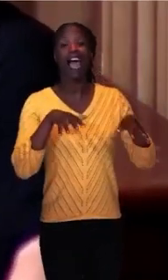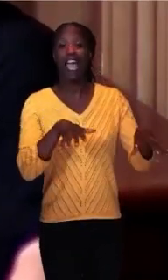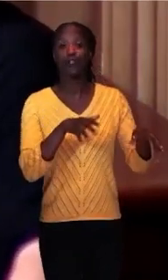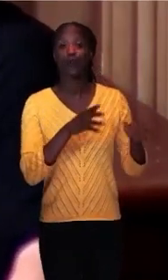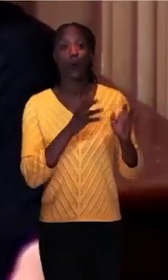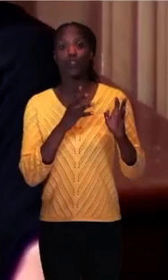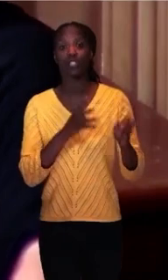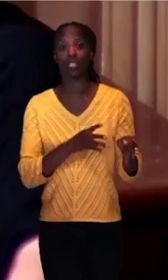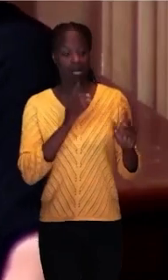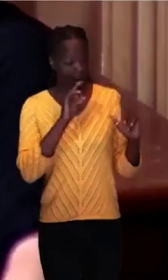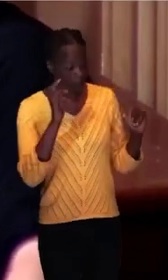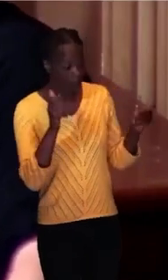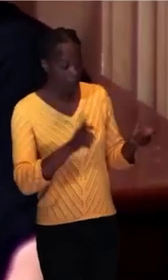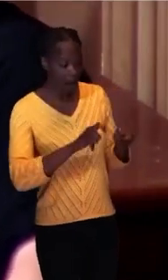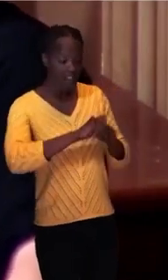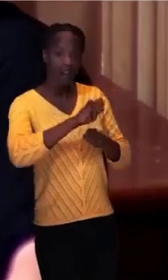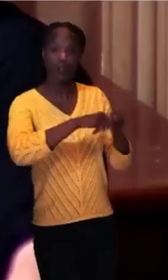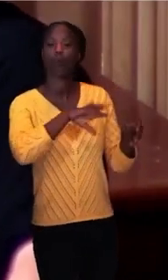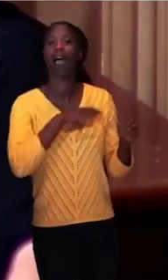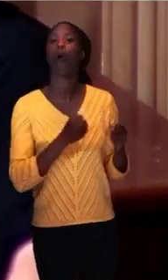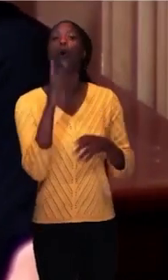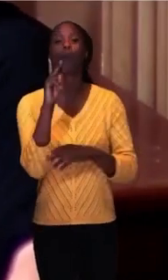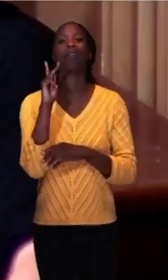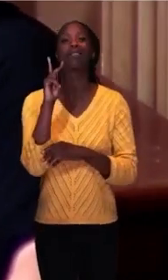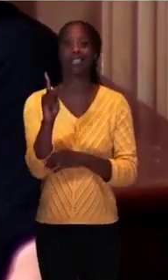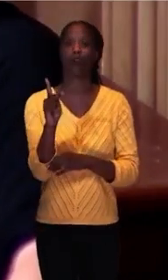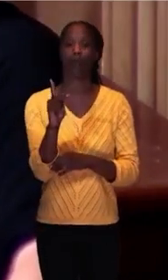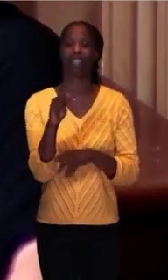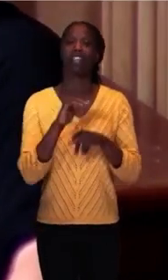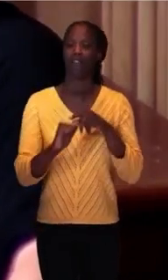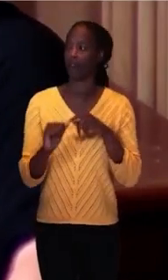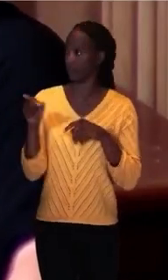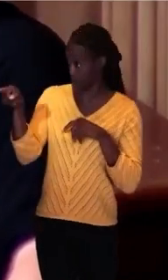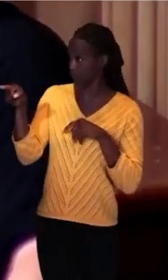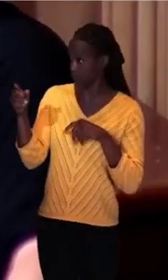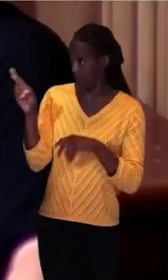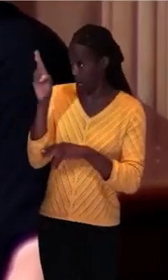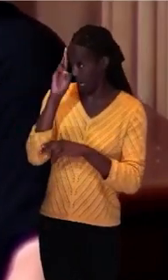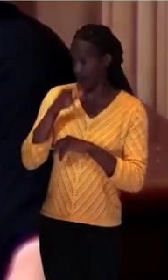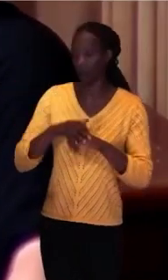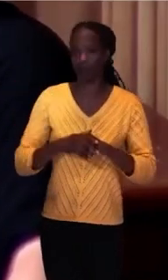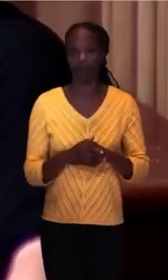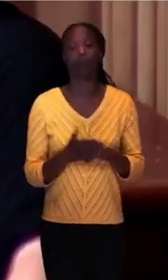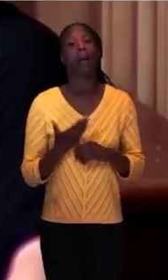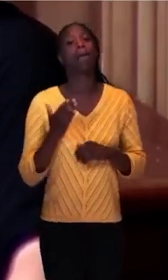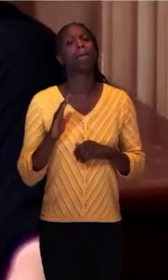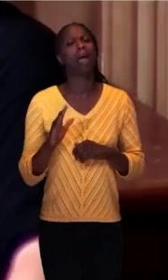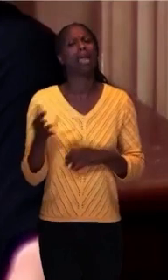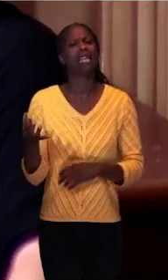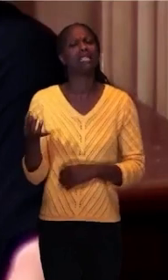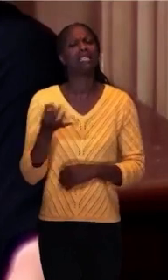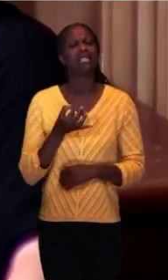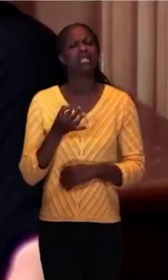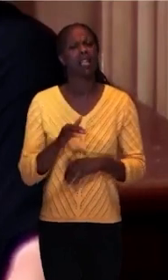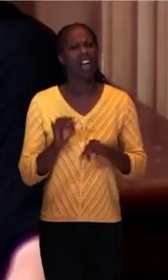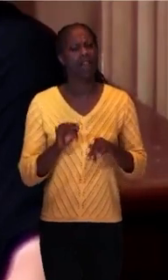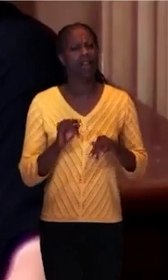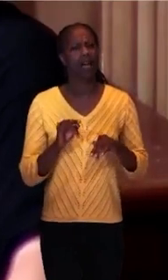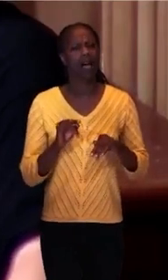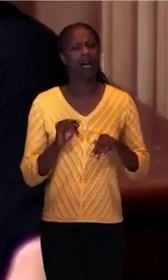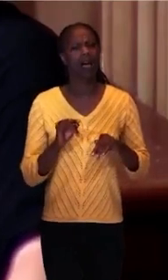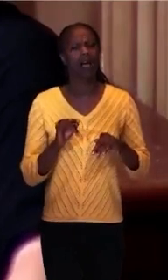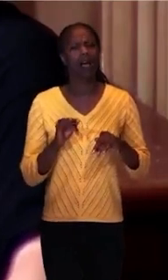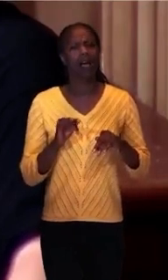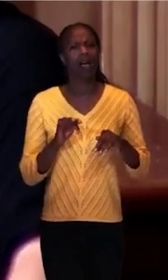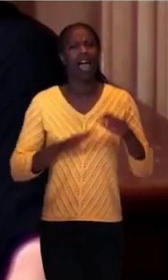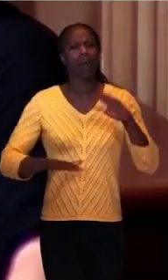pistes construits ou aménagées. Vous avez raison. En l'occurrence, vous parlez de qualité des aménagements. Eh bien, je